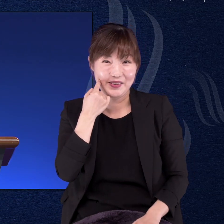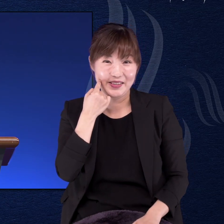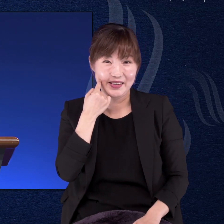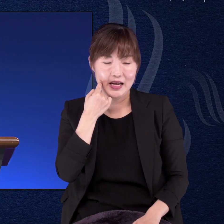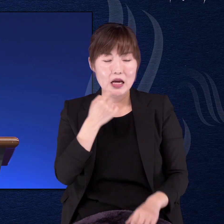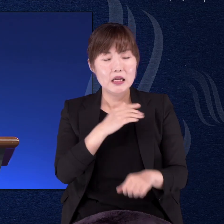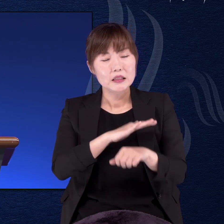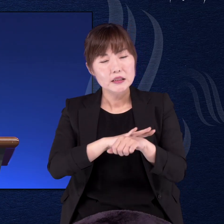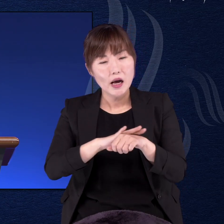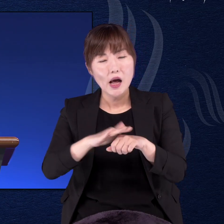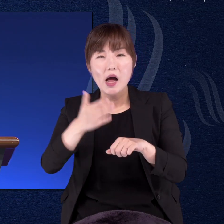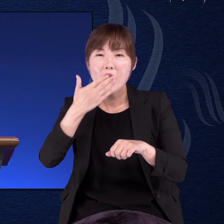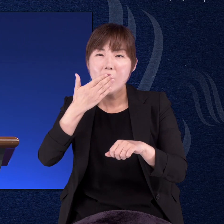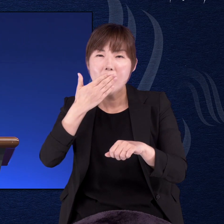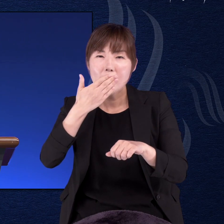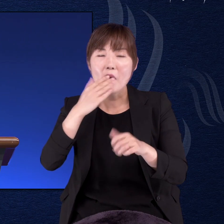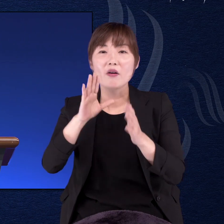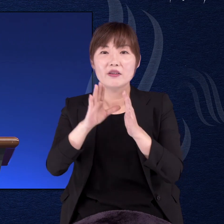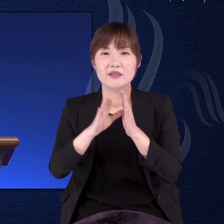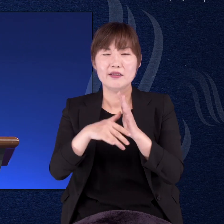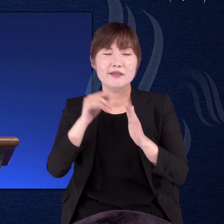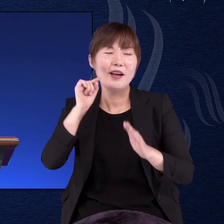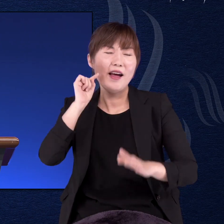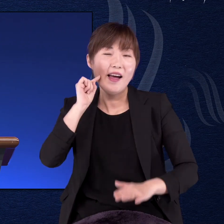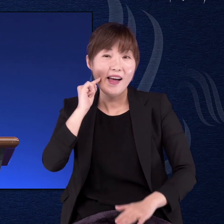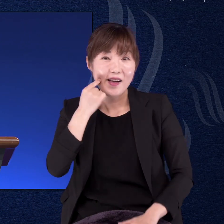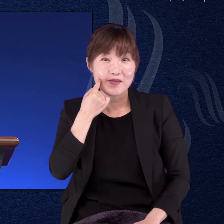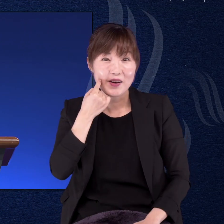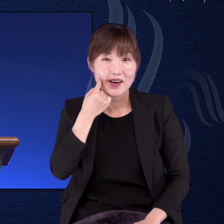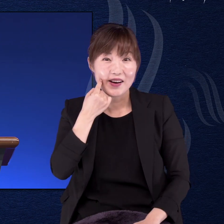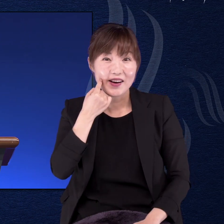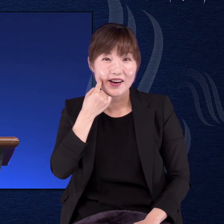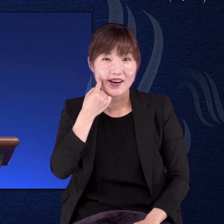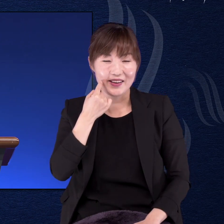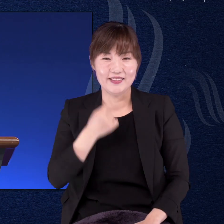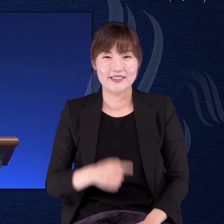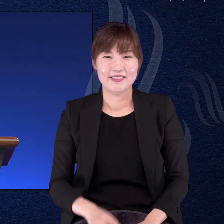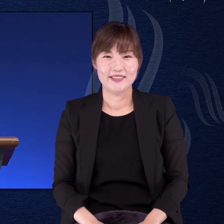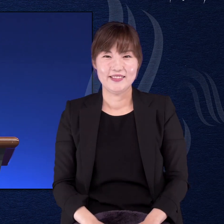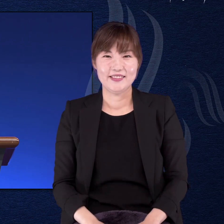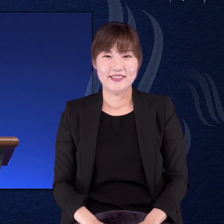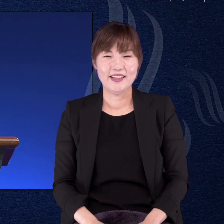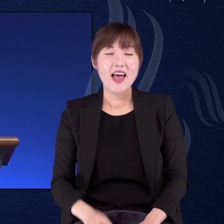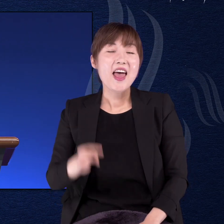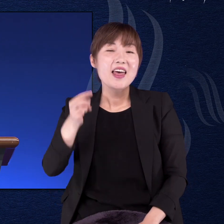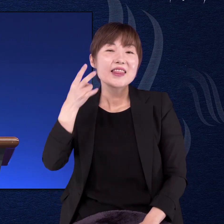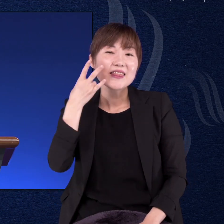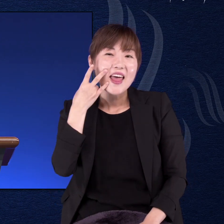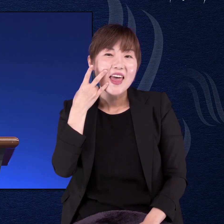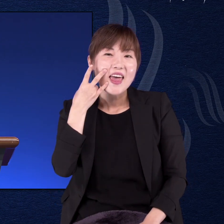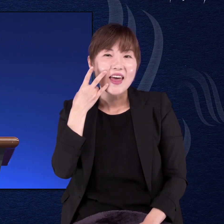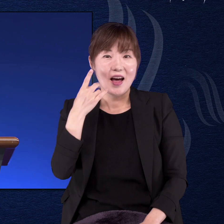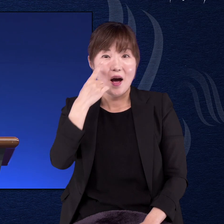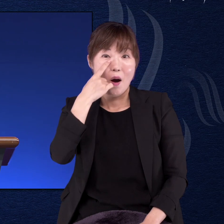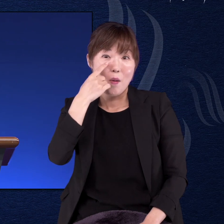이쁘고 특히 막 아이들이 네 엄마 하는 나이 막 이뻐 죽겠잖아요.